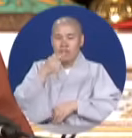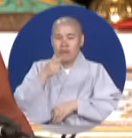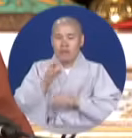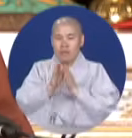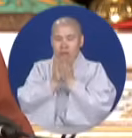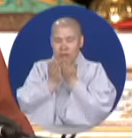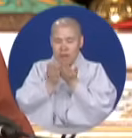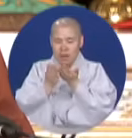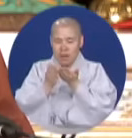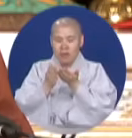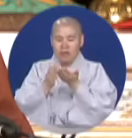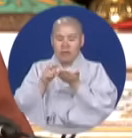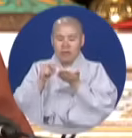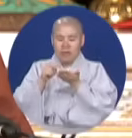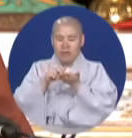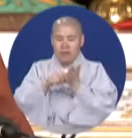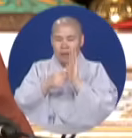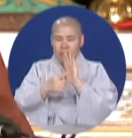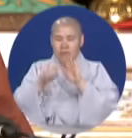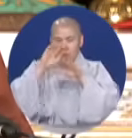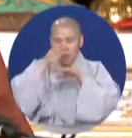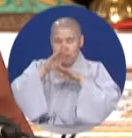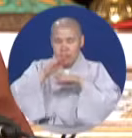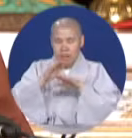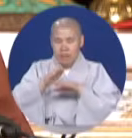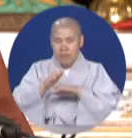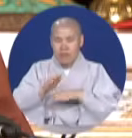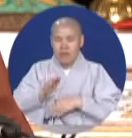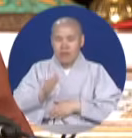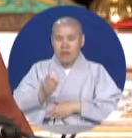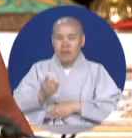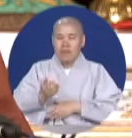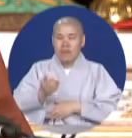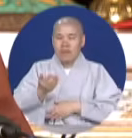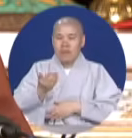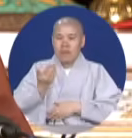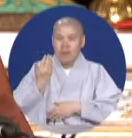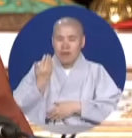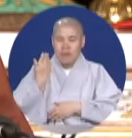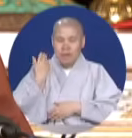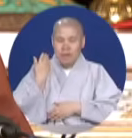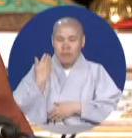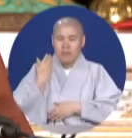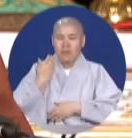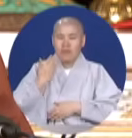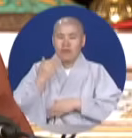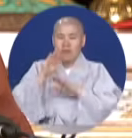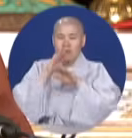제12권에 나와 있는 개성인데요. 이 앞에 뭔 말이 있느냐면